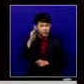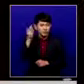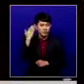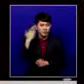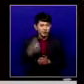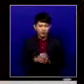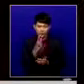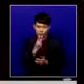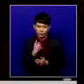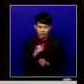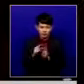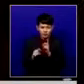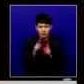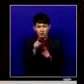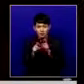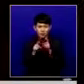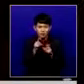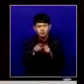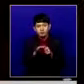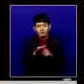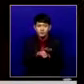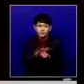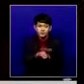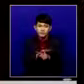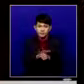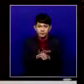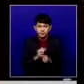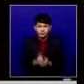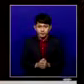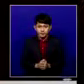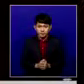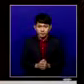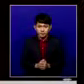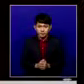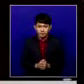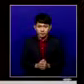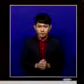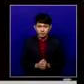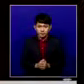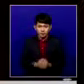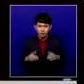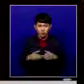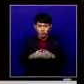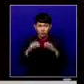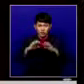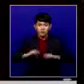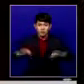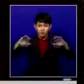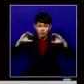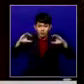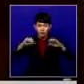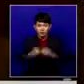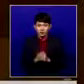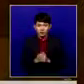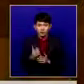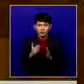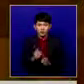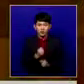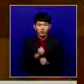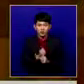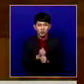มีการซักถามมากพอสมควรแล้วก็ทางฝ่ายรัฐบาลเองเจ้าหน้าที่ผู้เกี่ยวข้